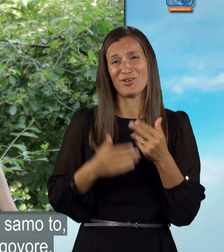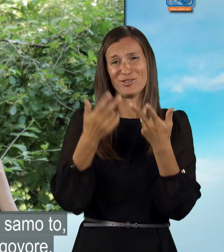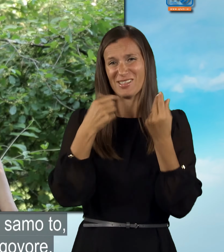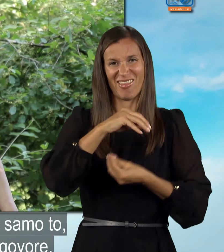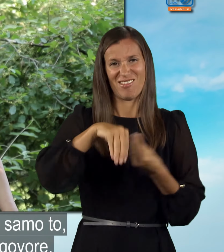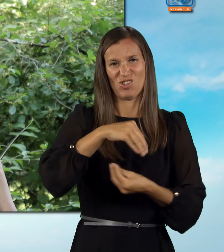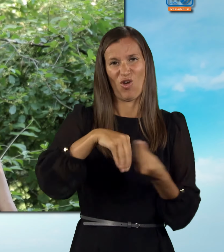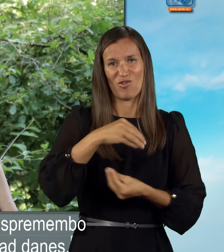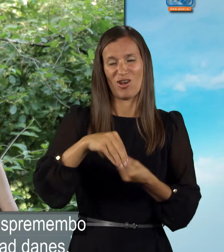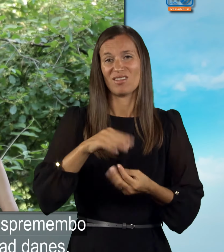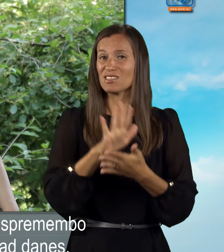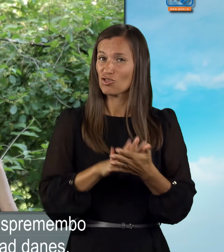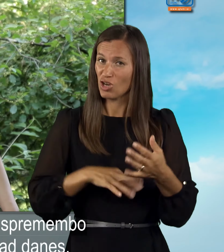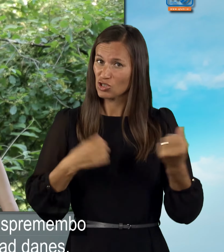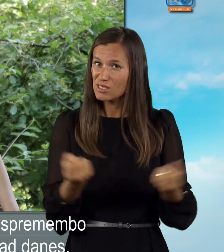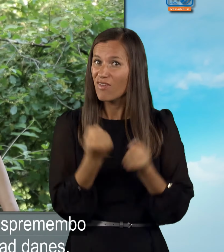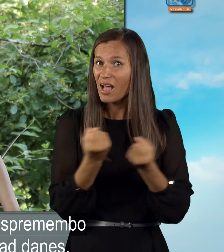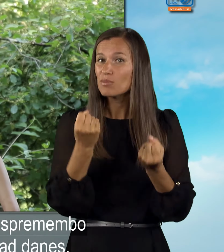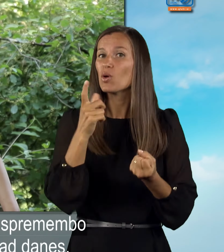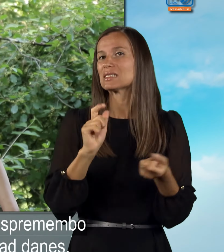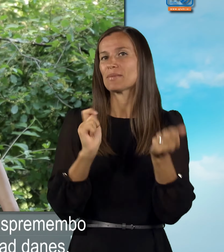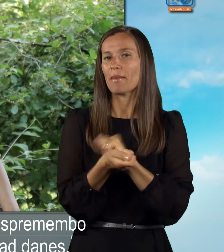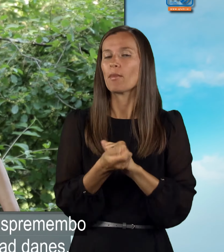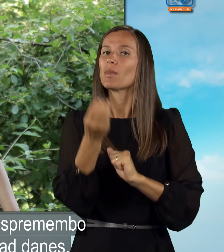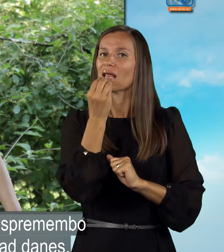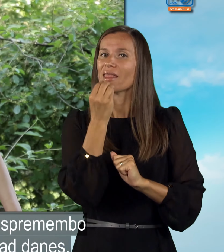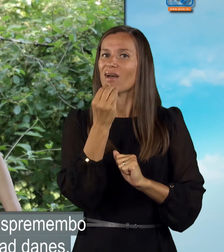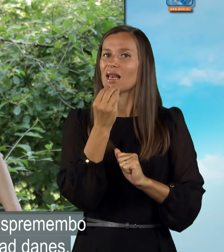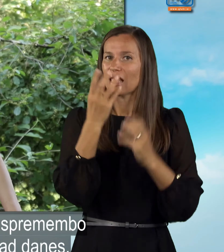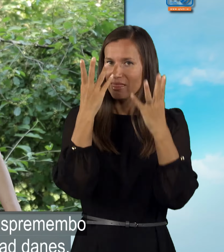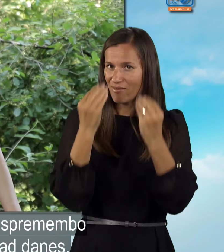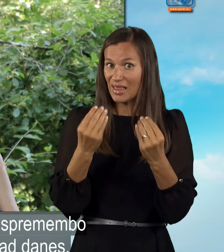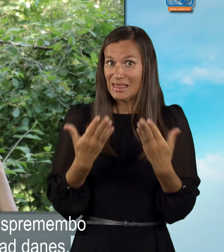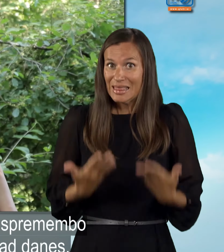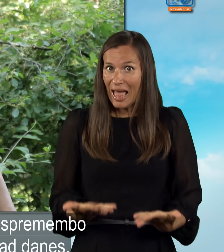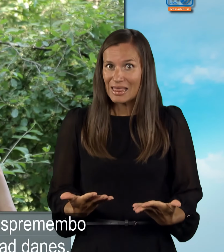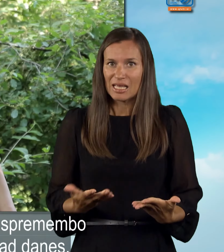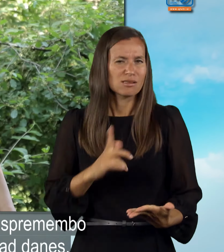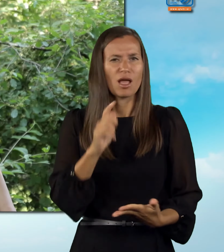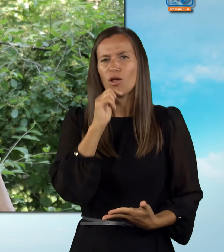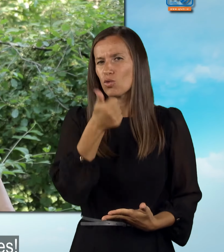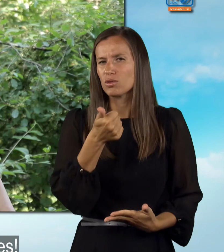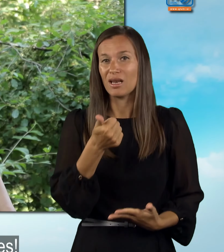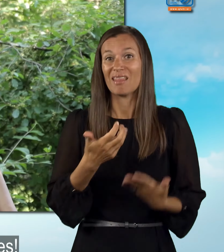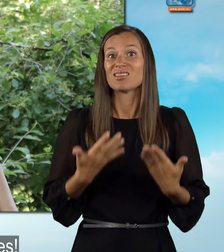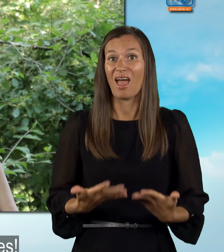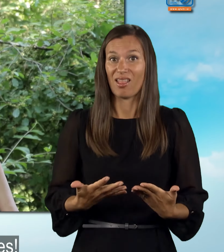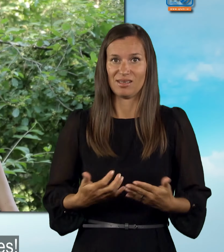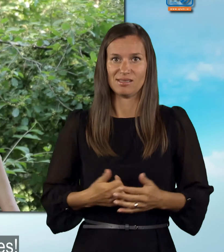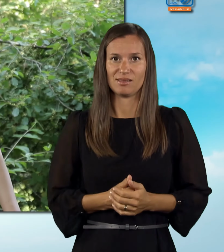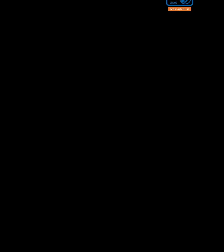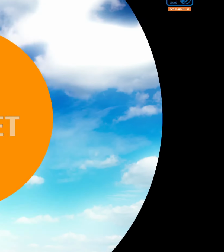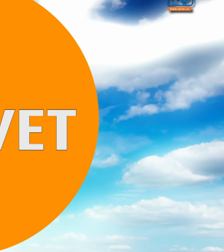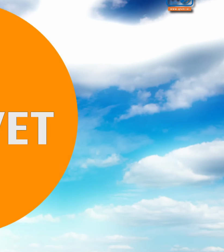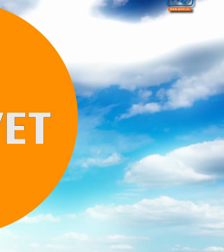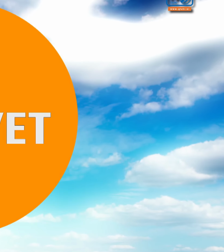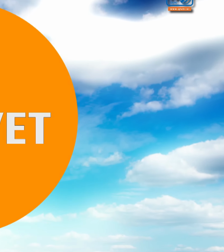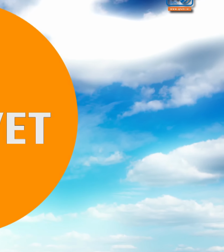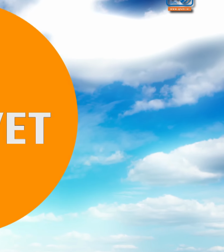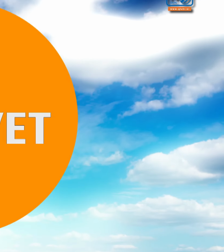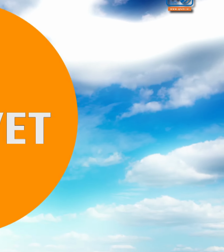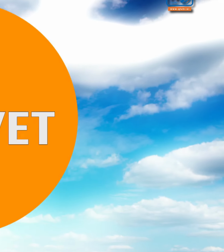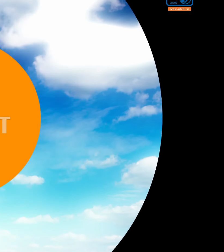iskati izgovore. Da začneš z vadbo in spremembo prehranjevalnih navad danes. Ne jutri, danes.